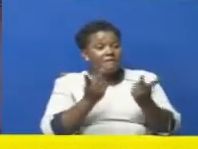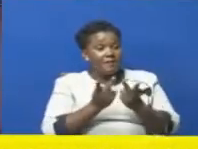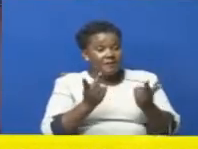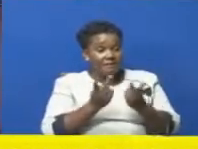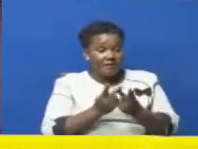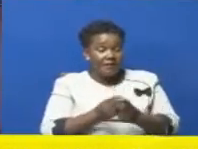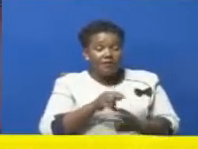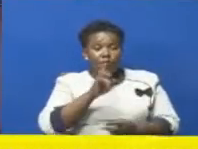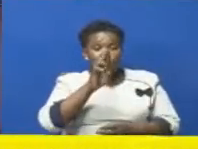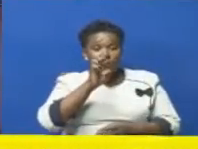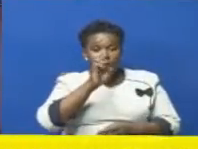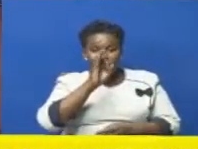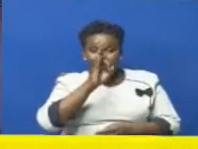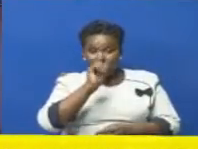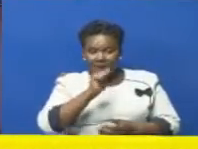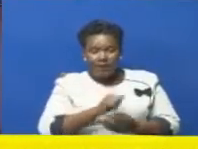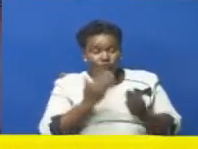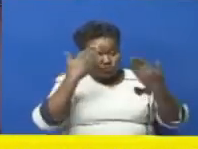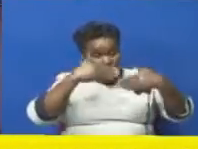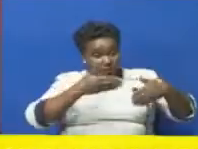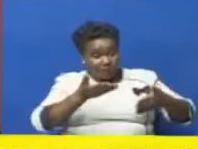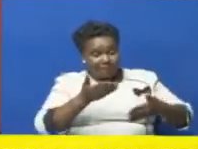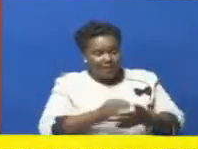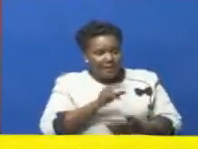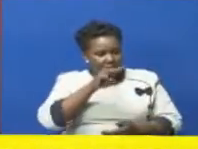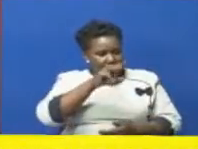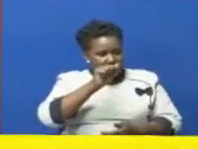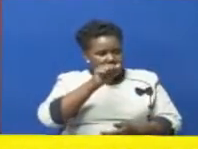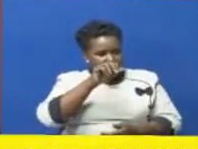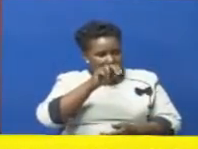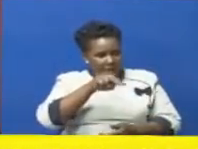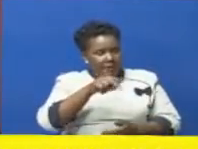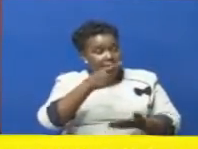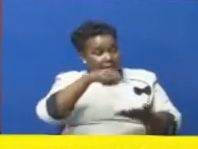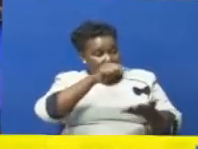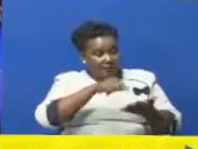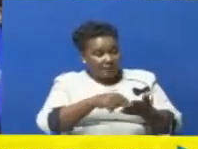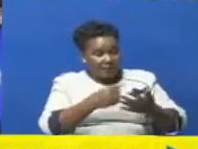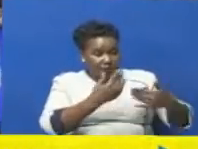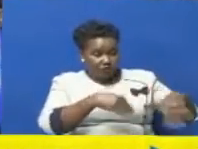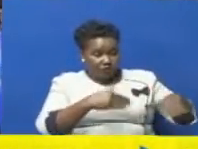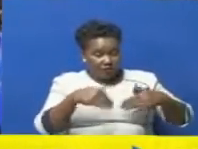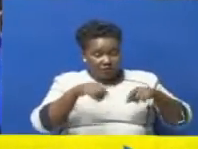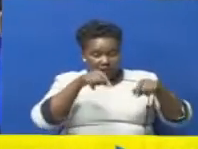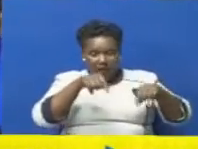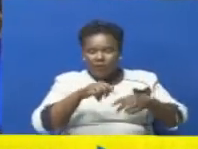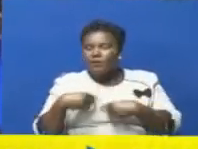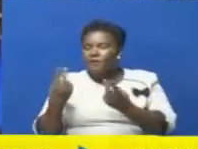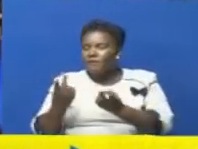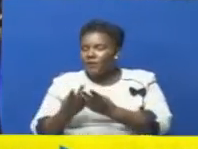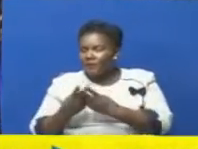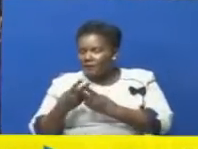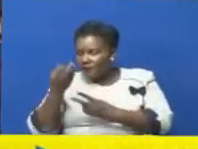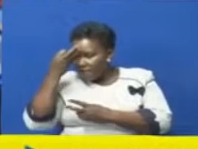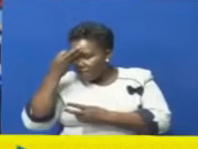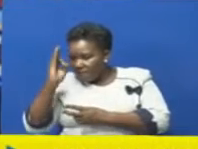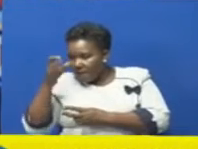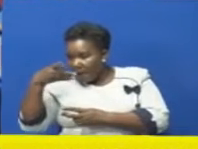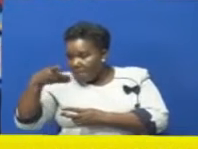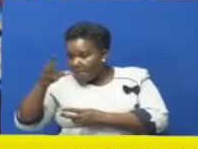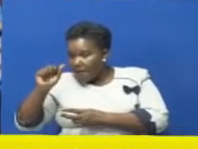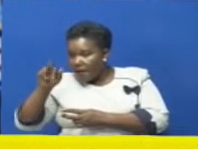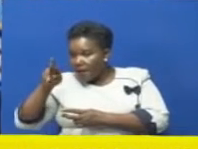Brugge inacheza na Manchester City. Paris Saint-Germain dhidi ya RB Leipzig. Kundi B, Atletico de